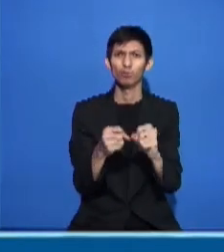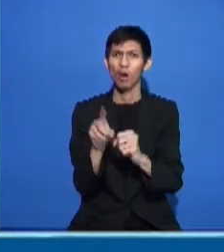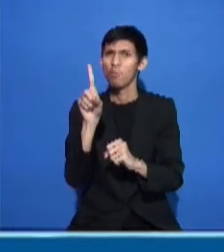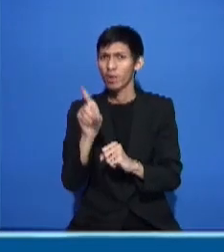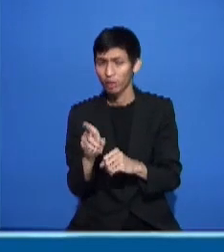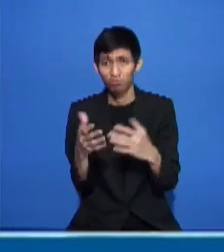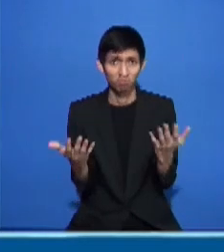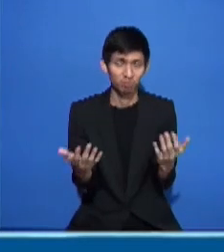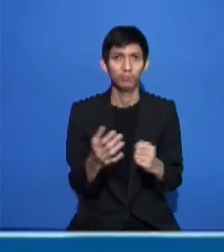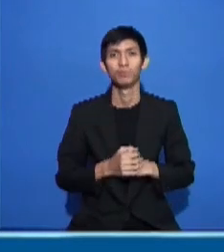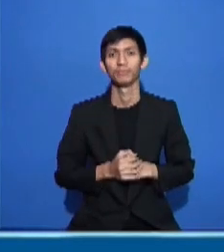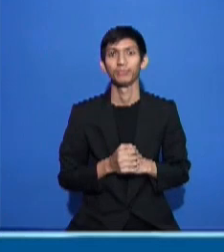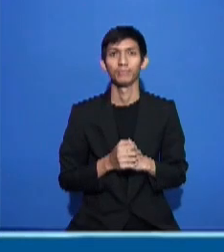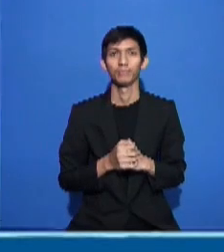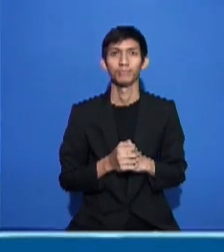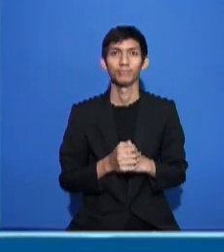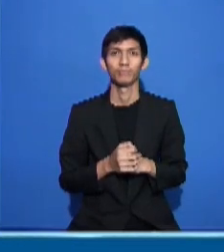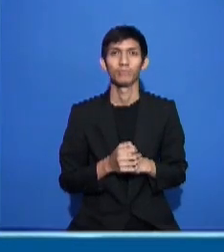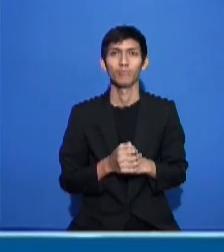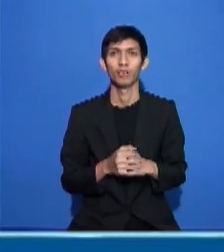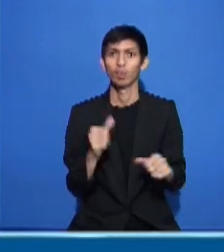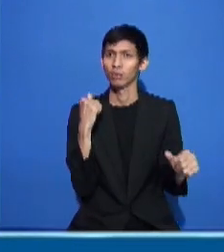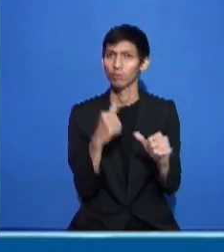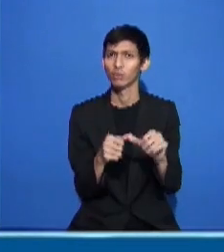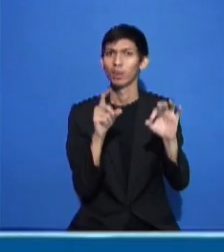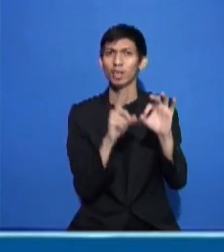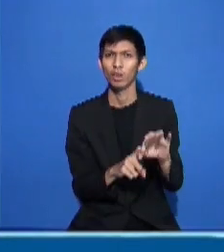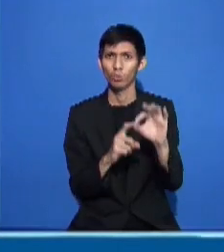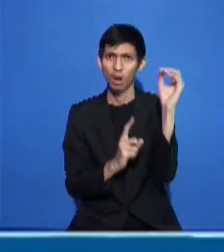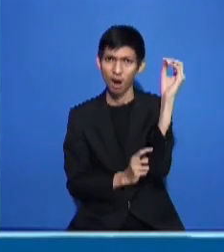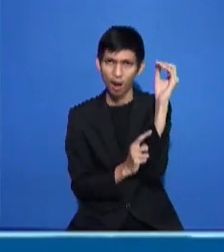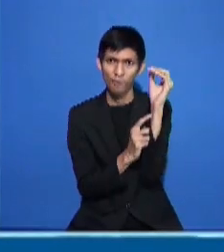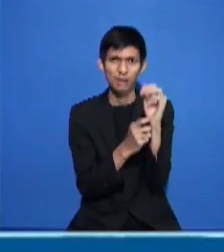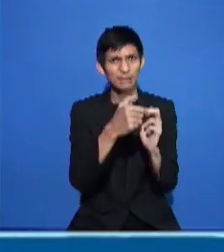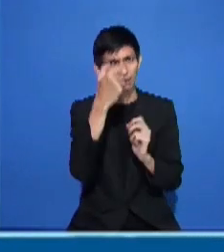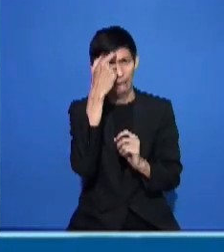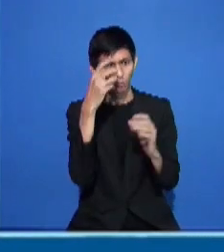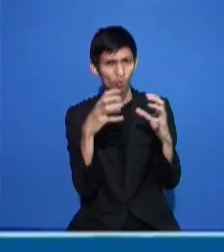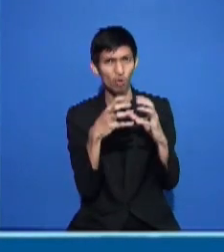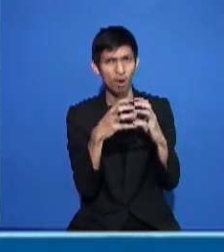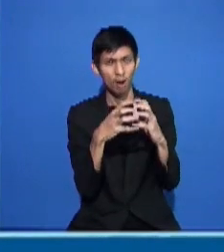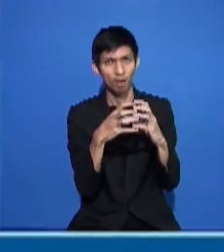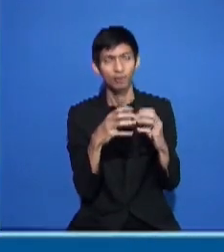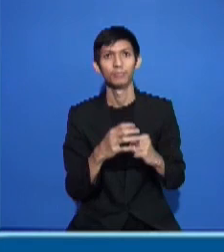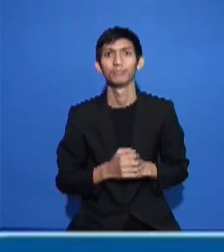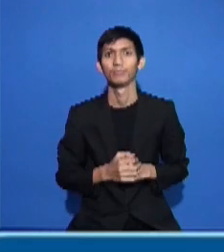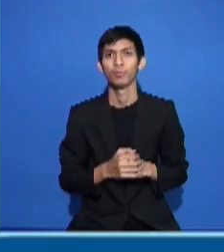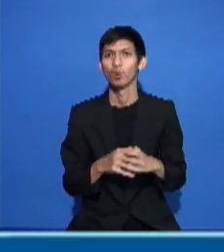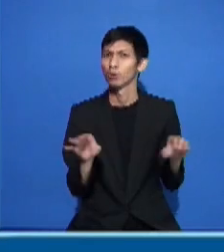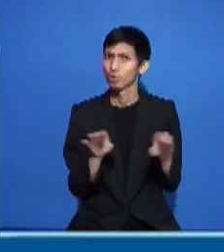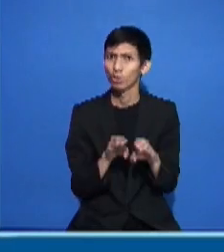sae awit saking ngrebasanipun omo menapa dene sesakit. Kadosta jeram lokal